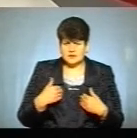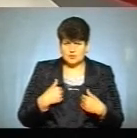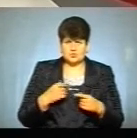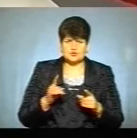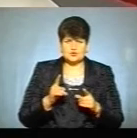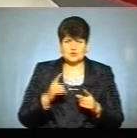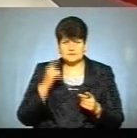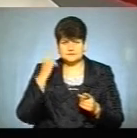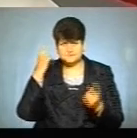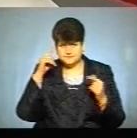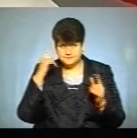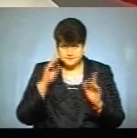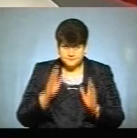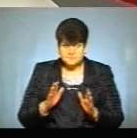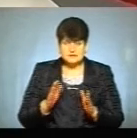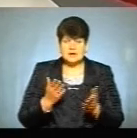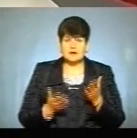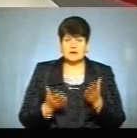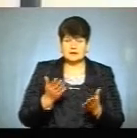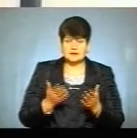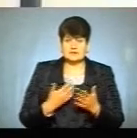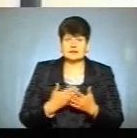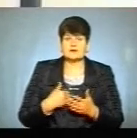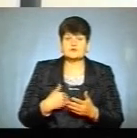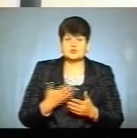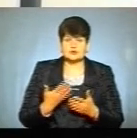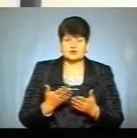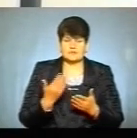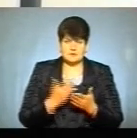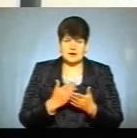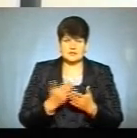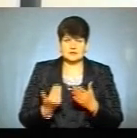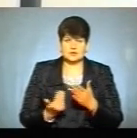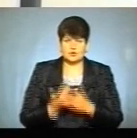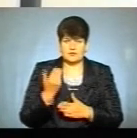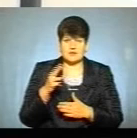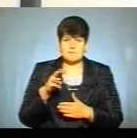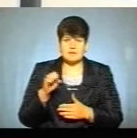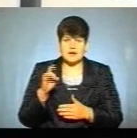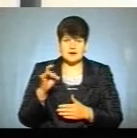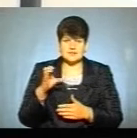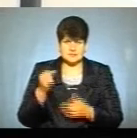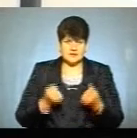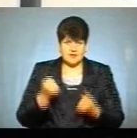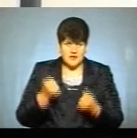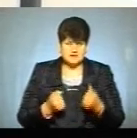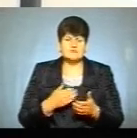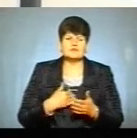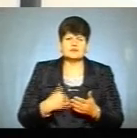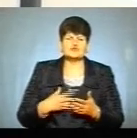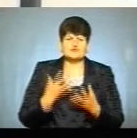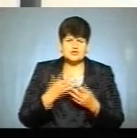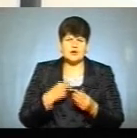щось додумувати, але, скажімо, на що, якщо ви маєте найновіший мерседес, купляти ще один новіший мерседес.